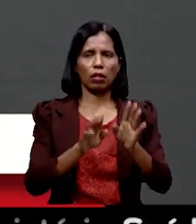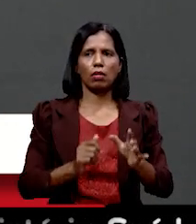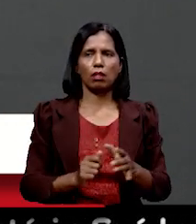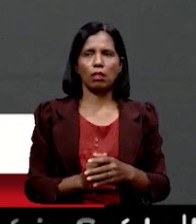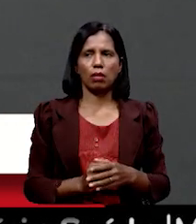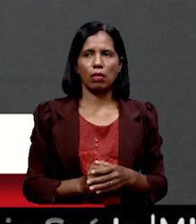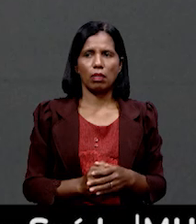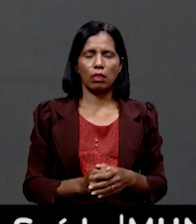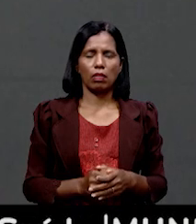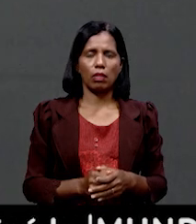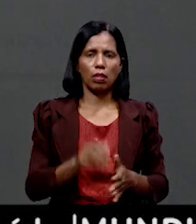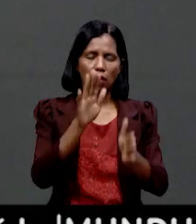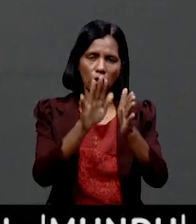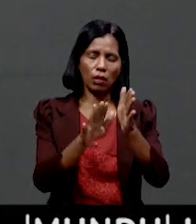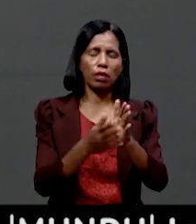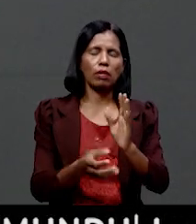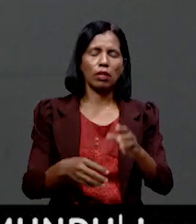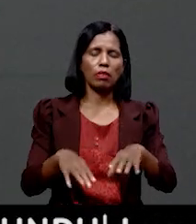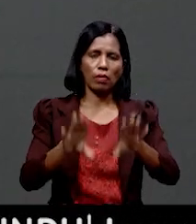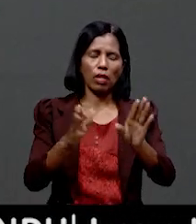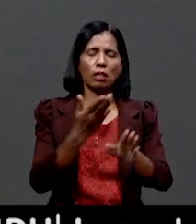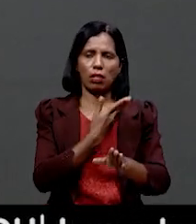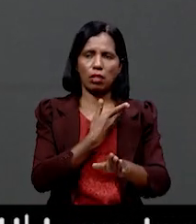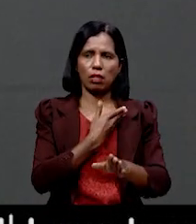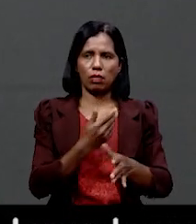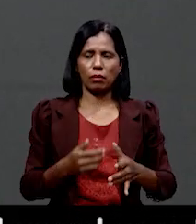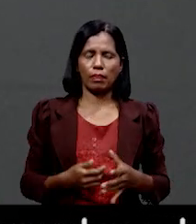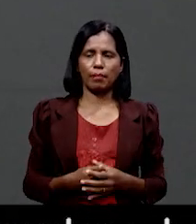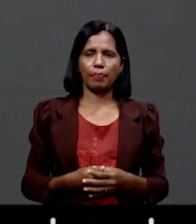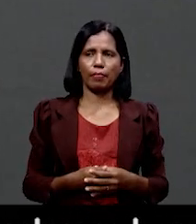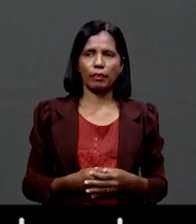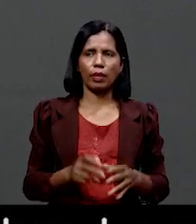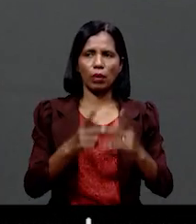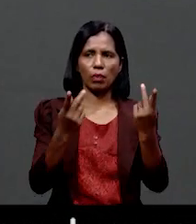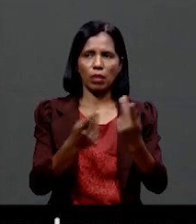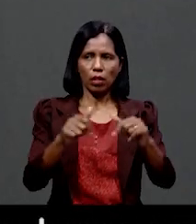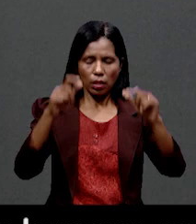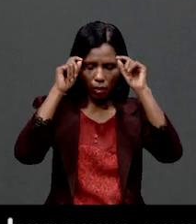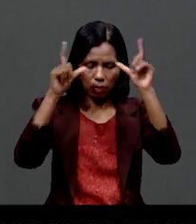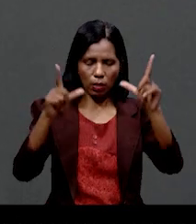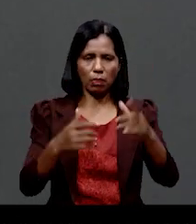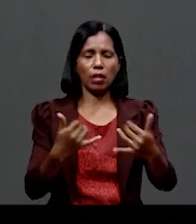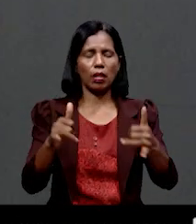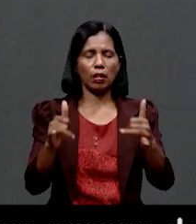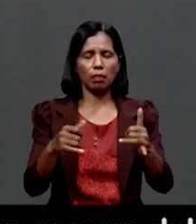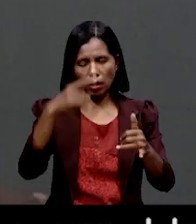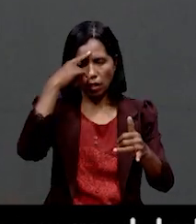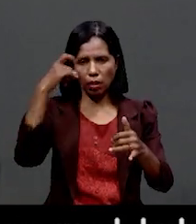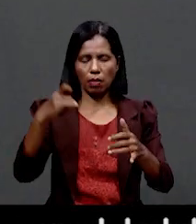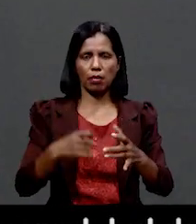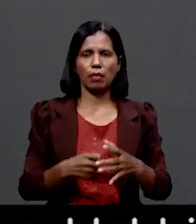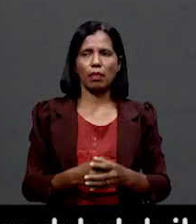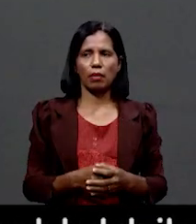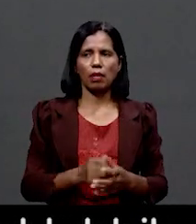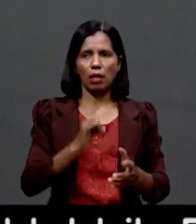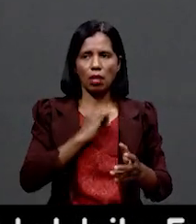kadang berugo tu presyon mes ne ne la signifika den kata kompanya sire di morne mah hari mah tambah ne mah ka usida